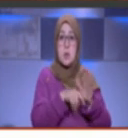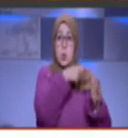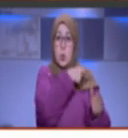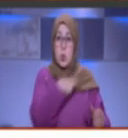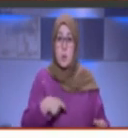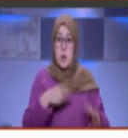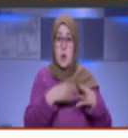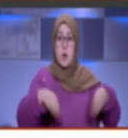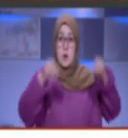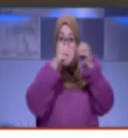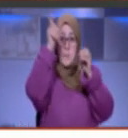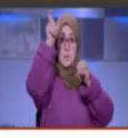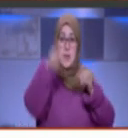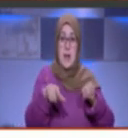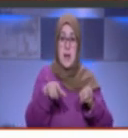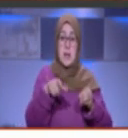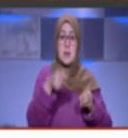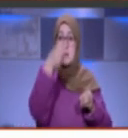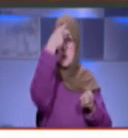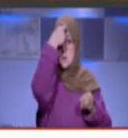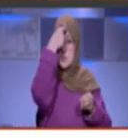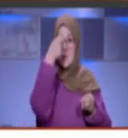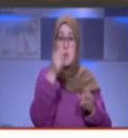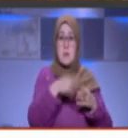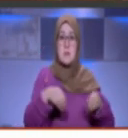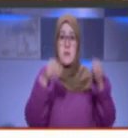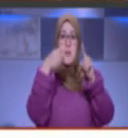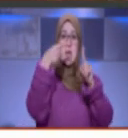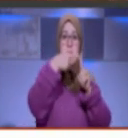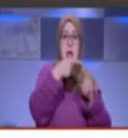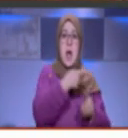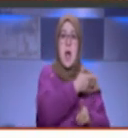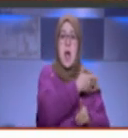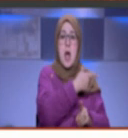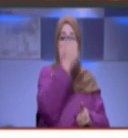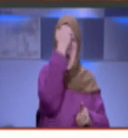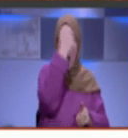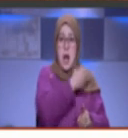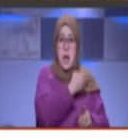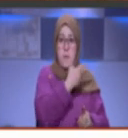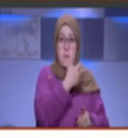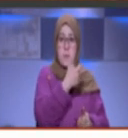الإجمالي للحالات المؤكدة ارتفع في العاصمة ليصل إلى